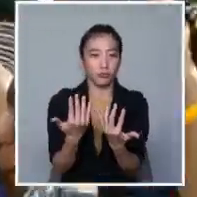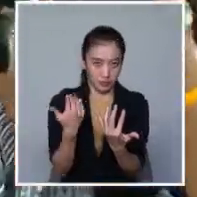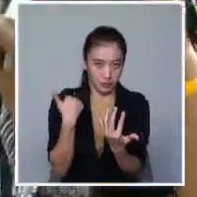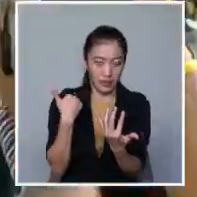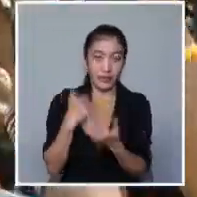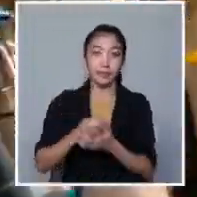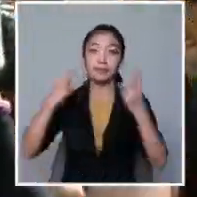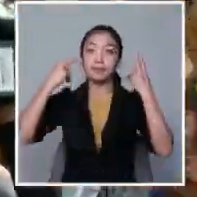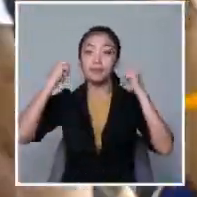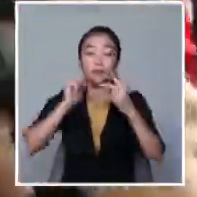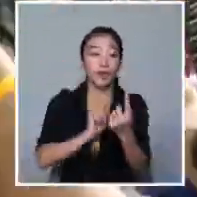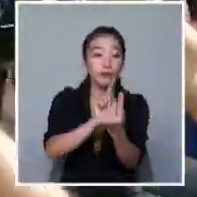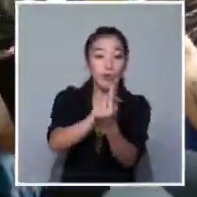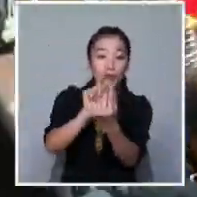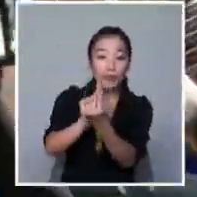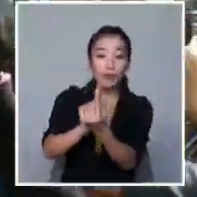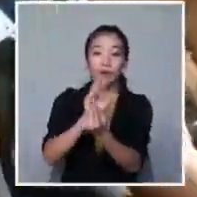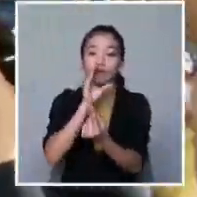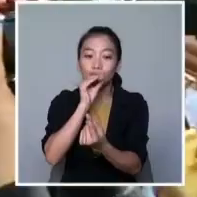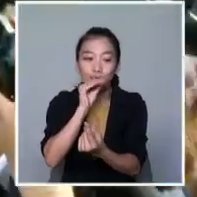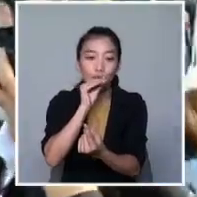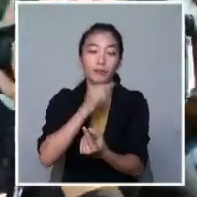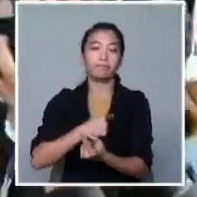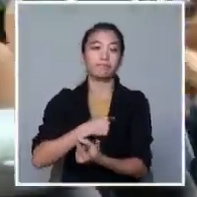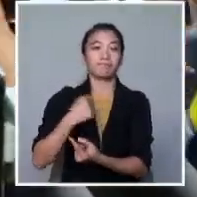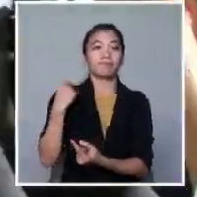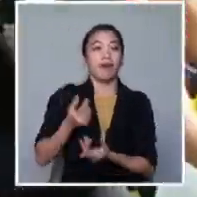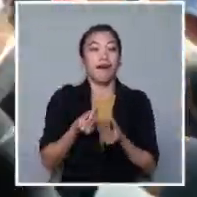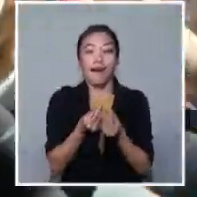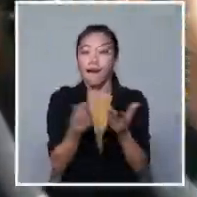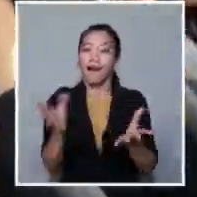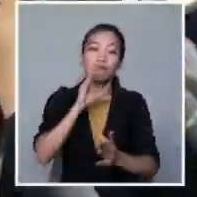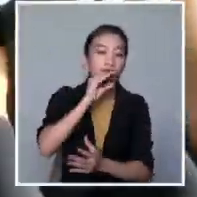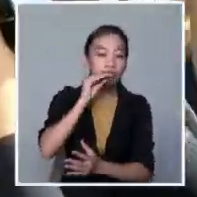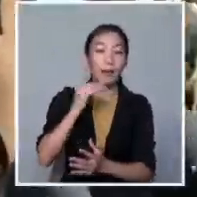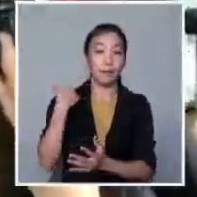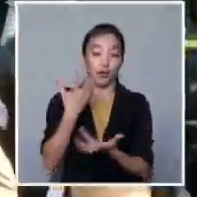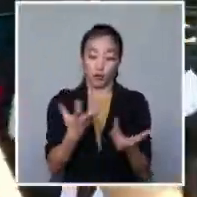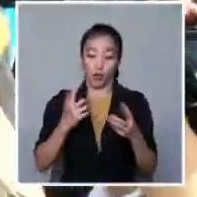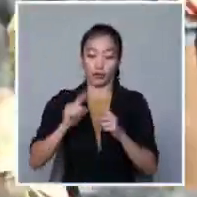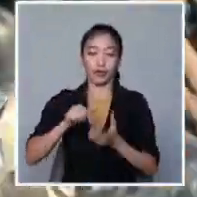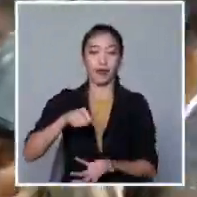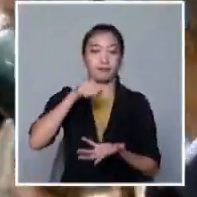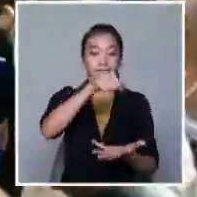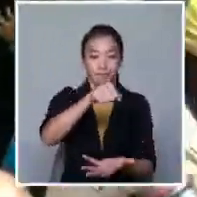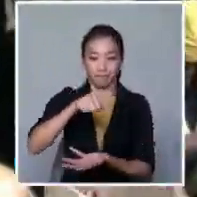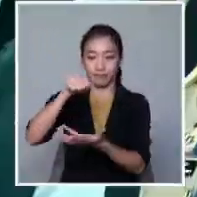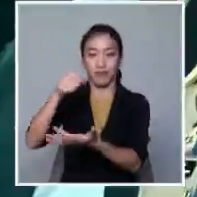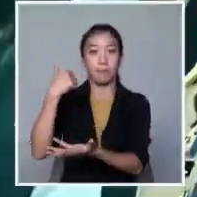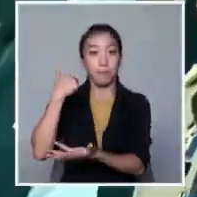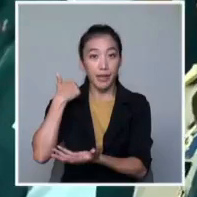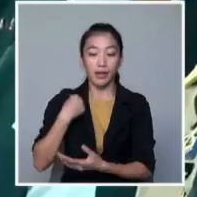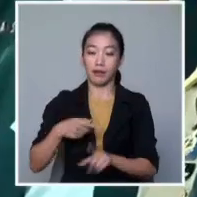การพบปะให้กำลังใจประชาชนผู้ประสบอุทกภัยและมอบเครื่องอุปโภคบริโภคแก่ผู้ประสบภัยจำนวน 1,000 ชุ